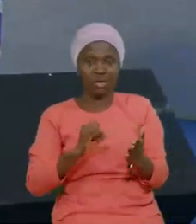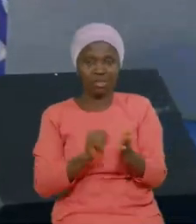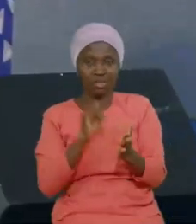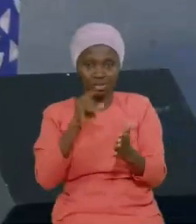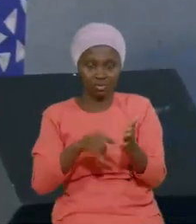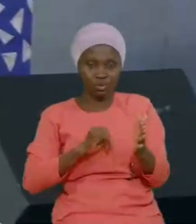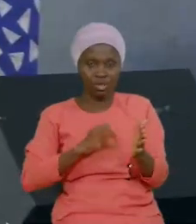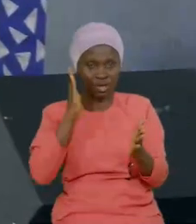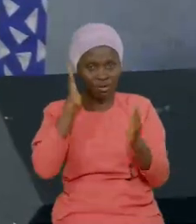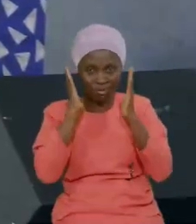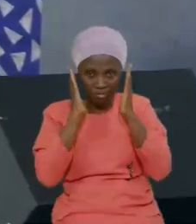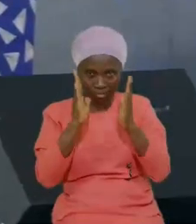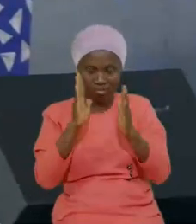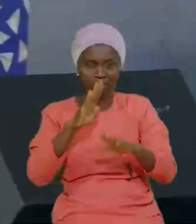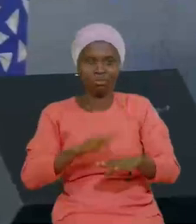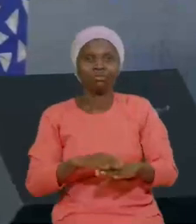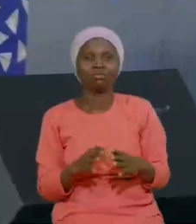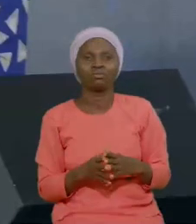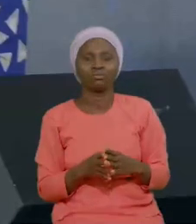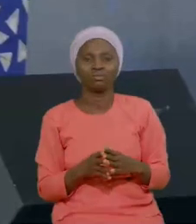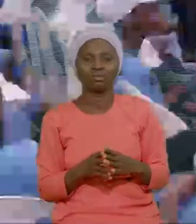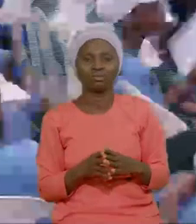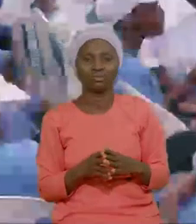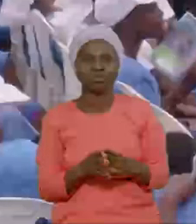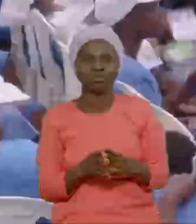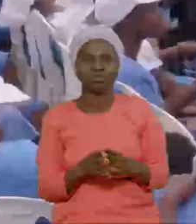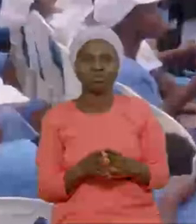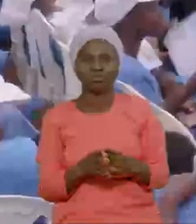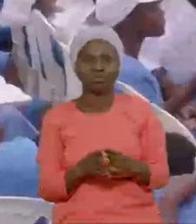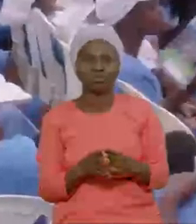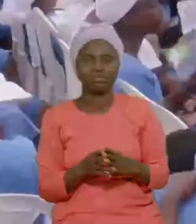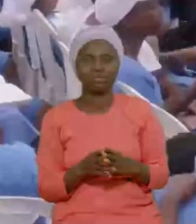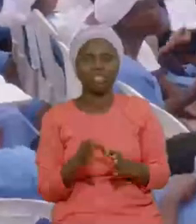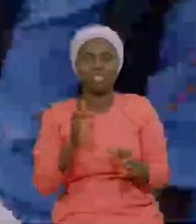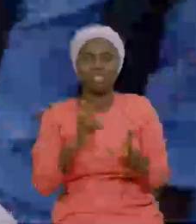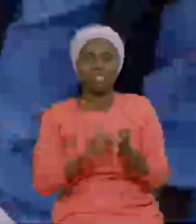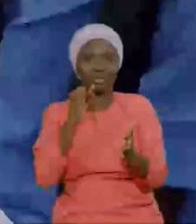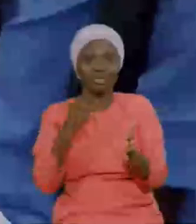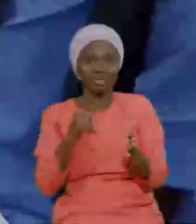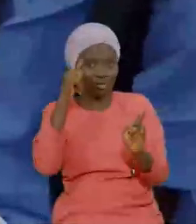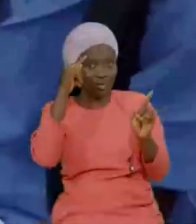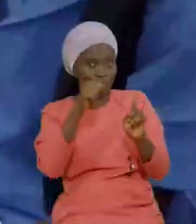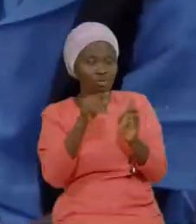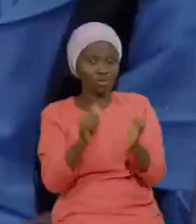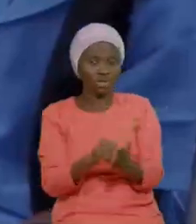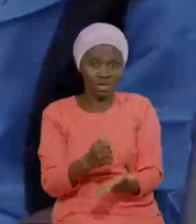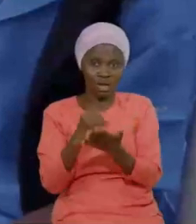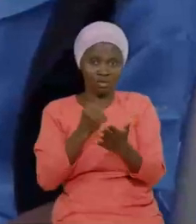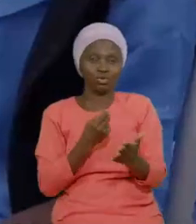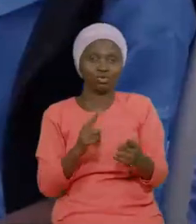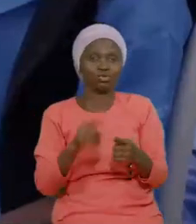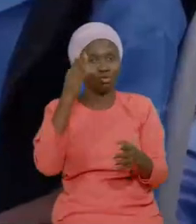C'est le but. Ce sont les poteaux qui nous amènent à nous lever. Il y a encore quelques semaines qui restent. Je vais me concentrer sur ceci. Je vais me concentrer sur